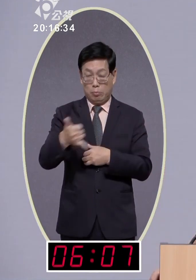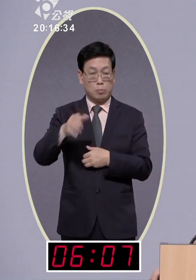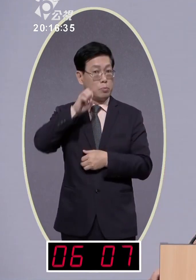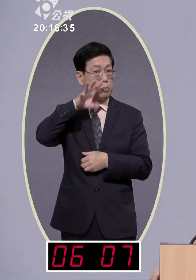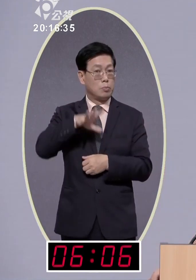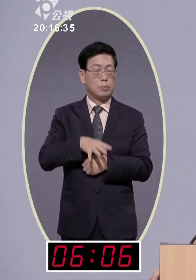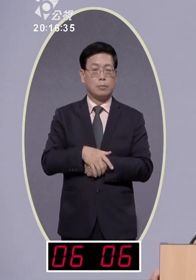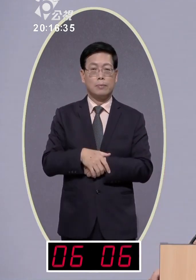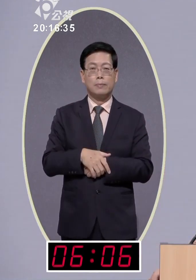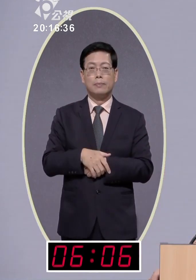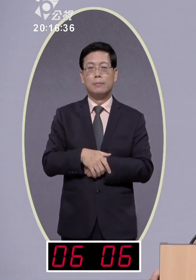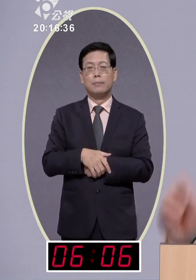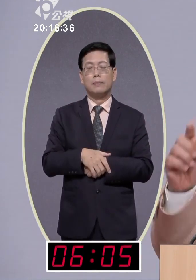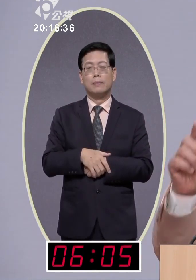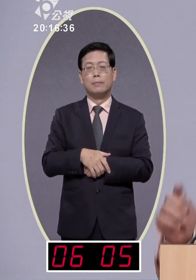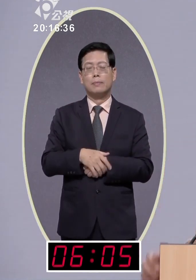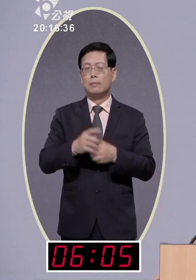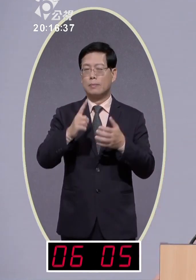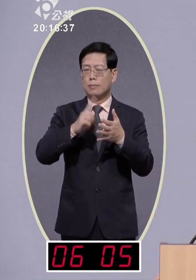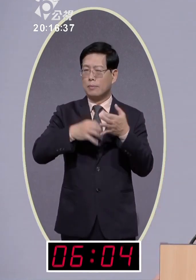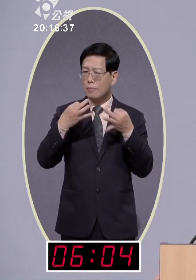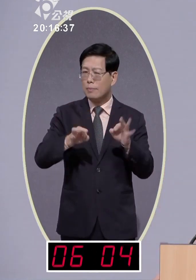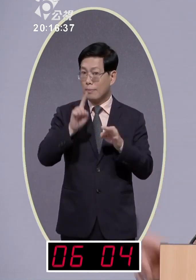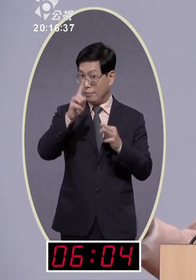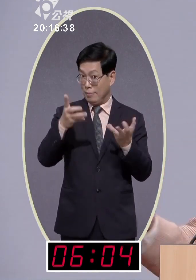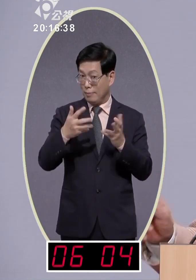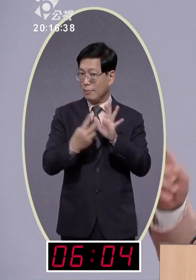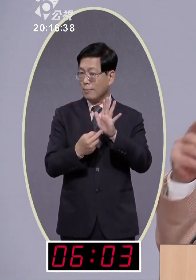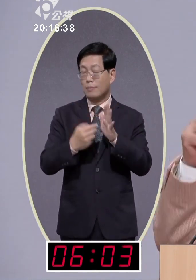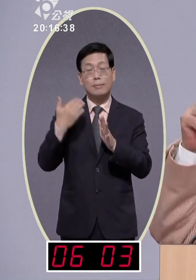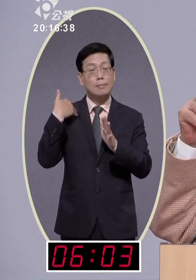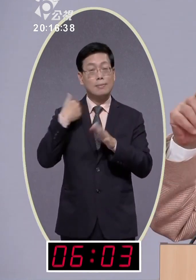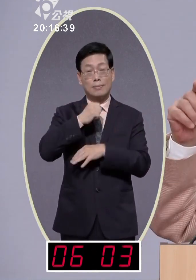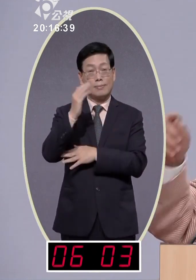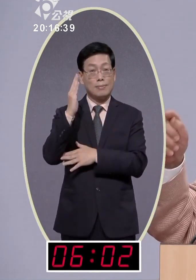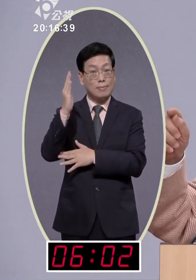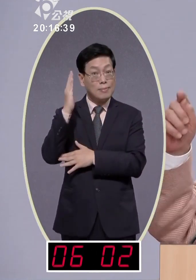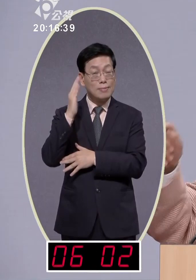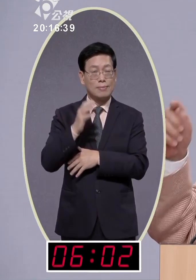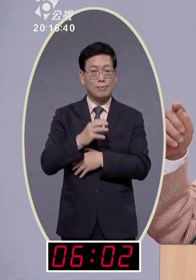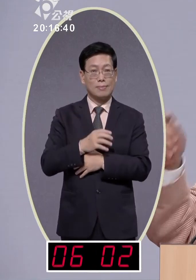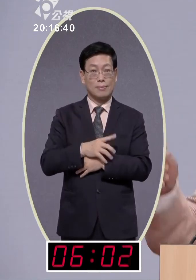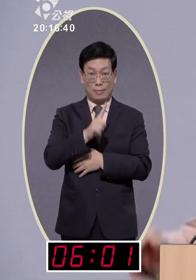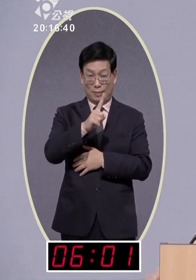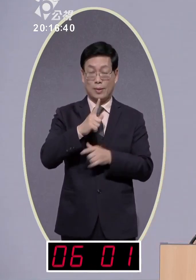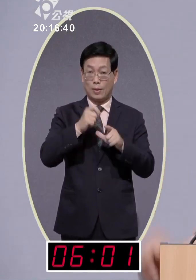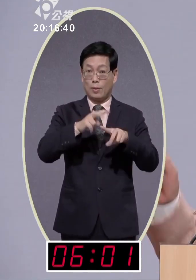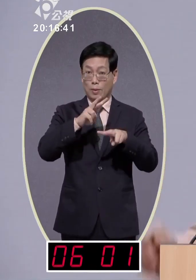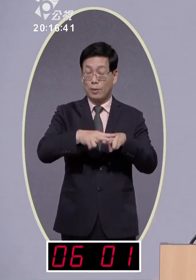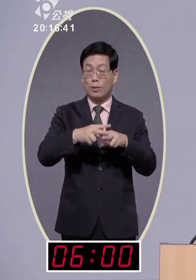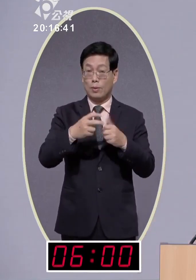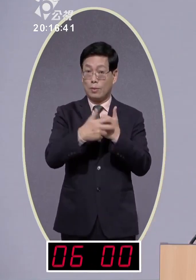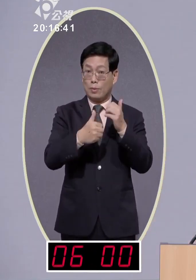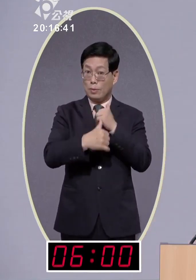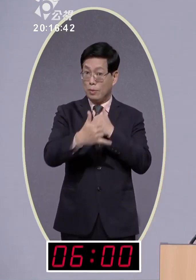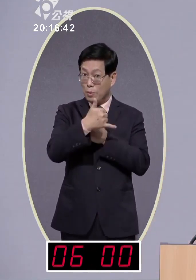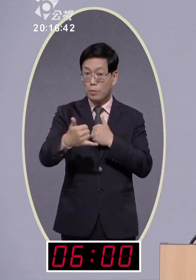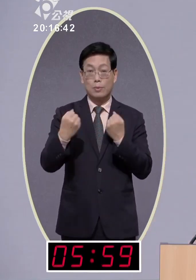荣誉。我简单讲一个事情，我在省政府的时候，对一位公共卫生员在云